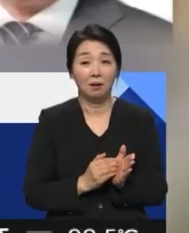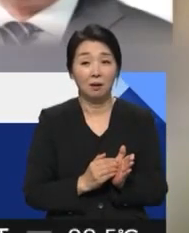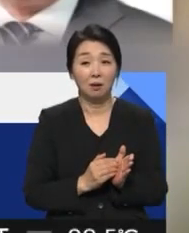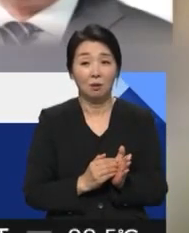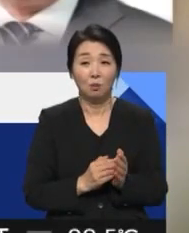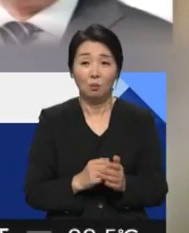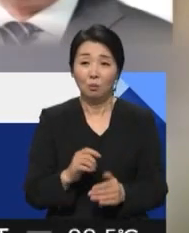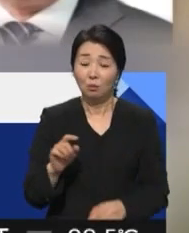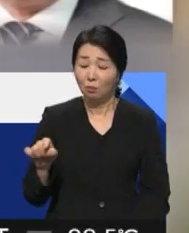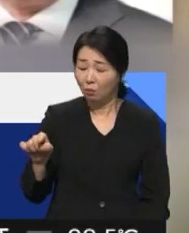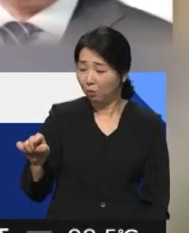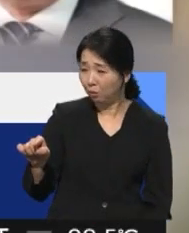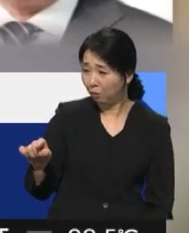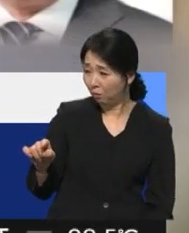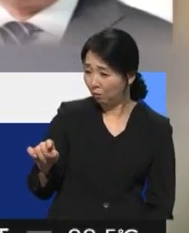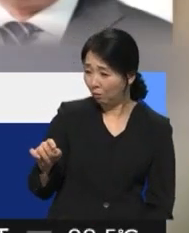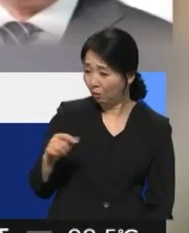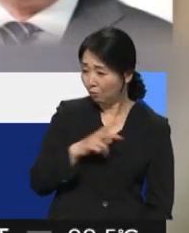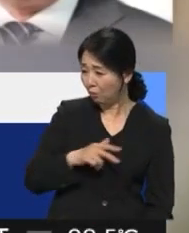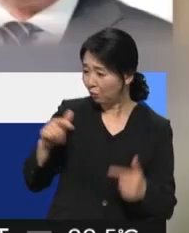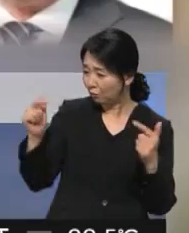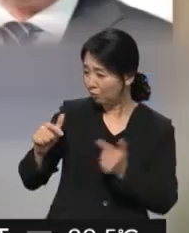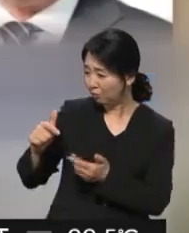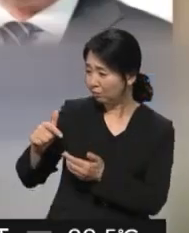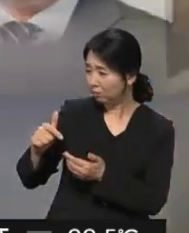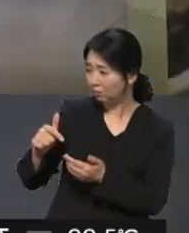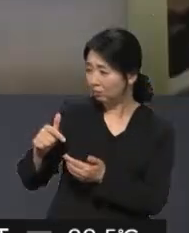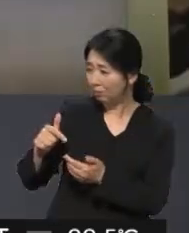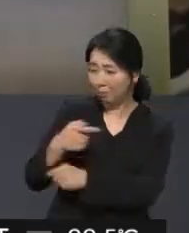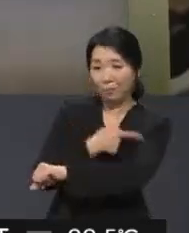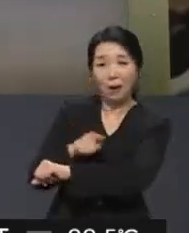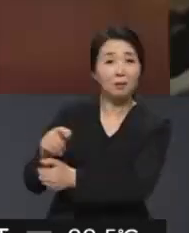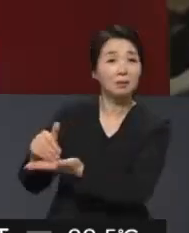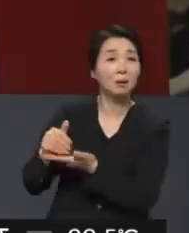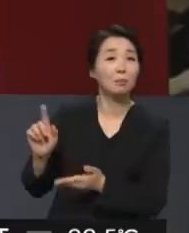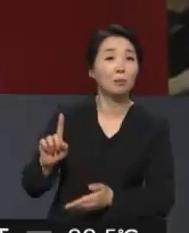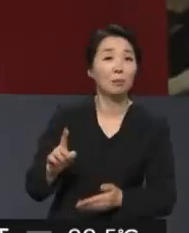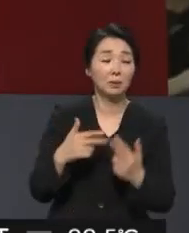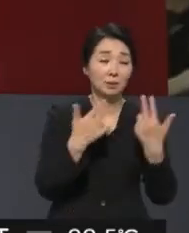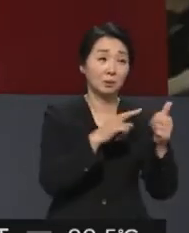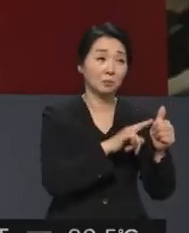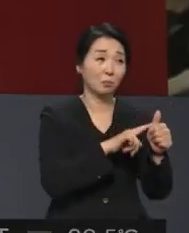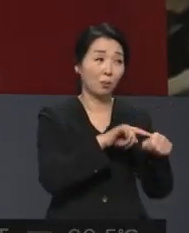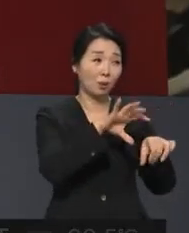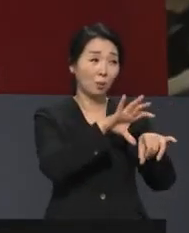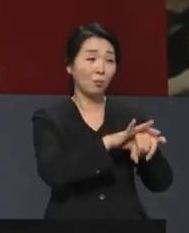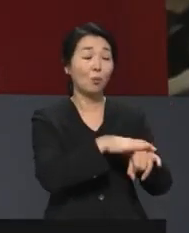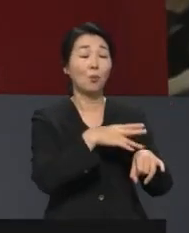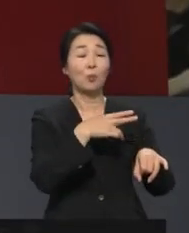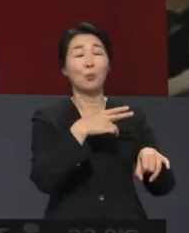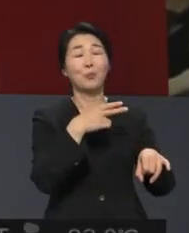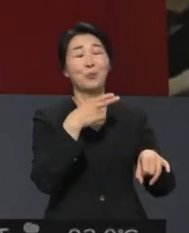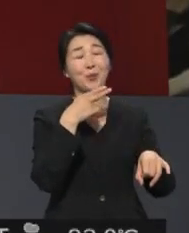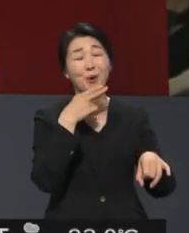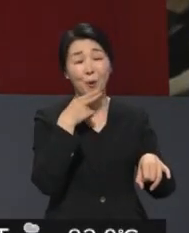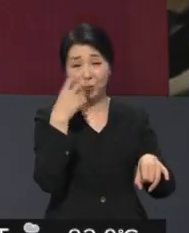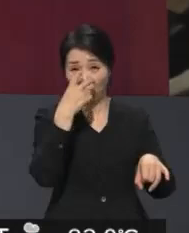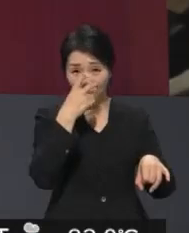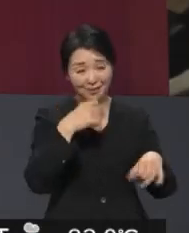굉장히 무책임한 제안들이다라고 생각을 합니다. 네, 이재명 대표는 연설에서 불체포 특권 포기를 선언했죠.